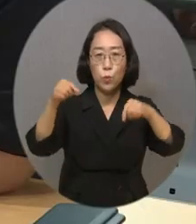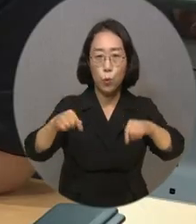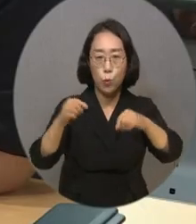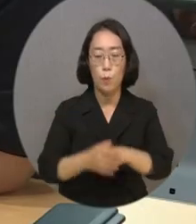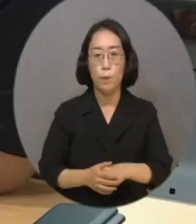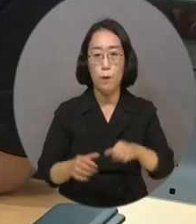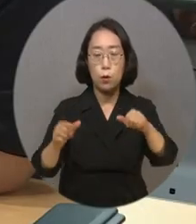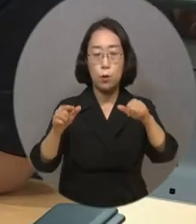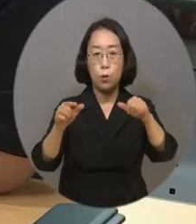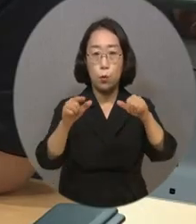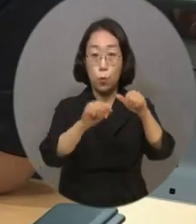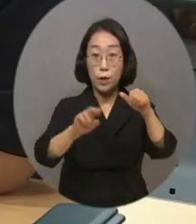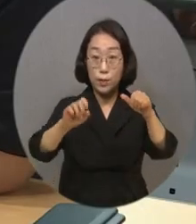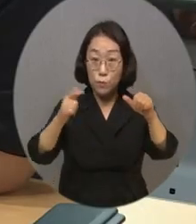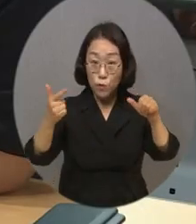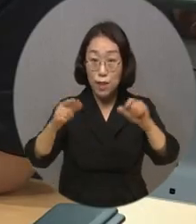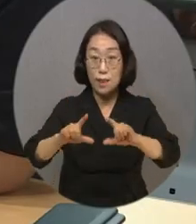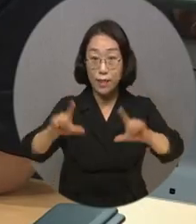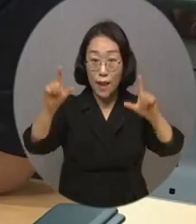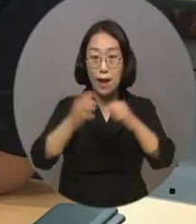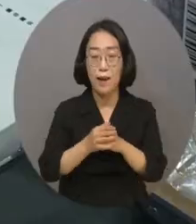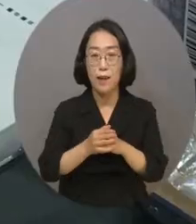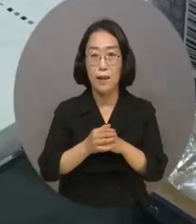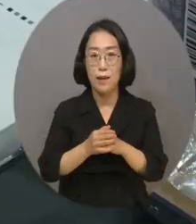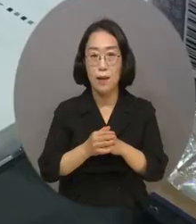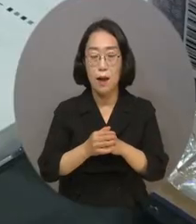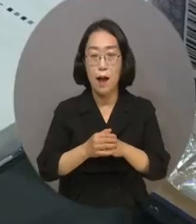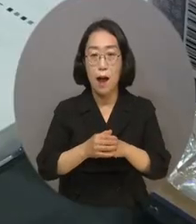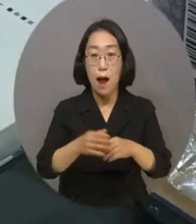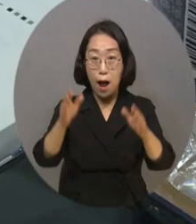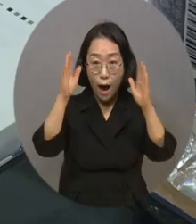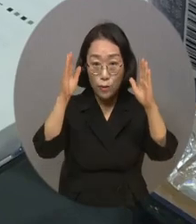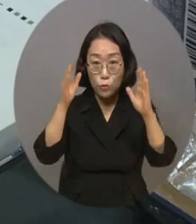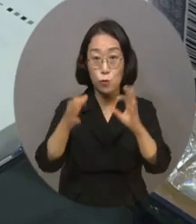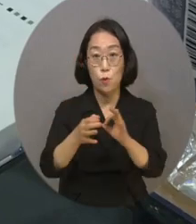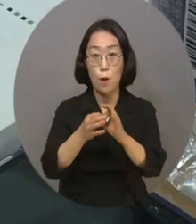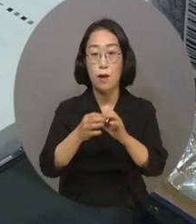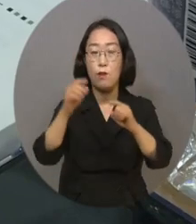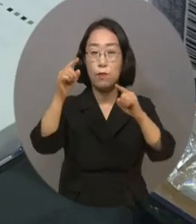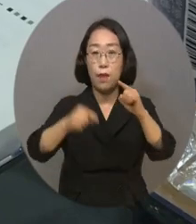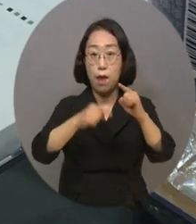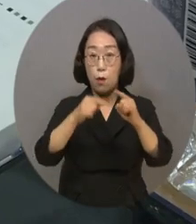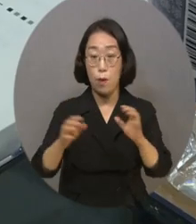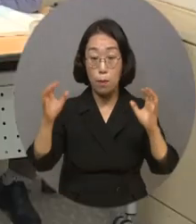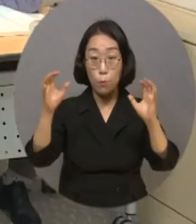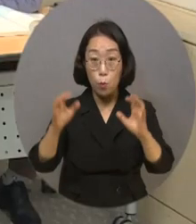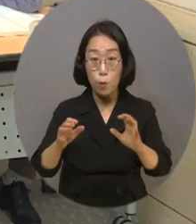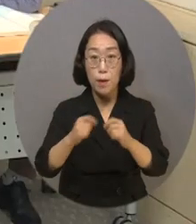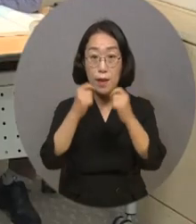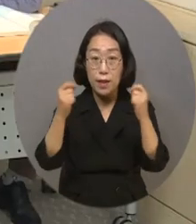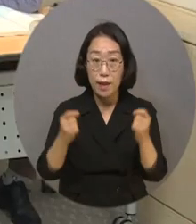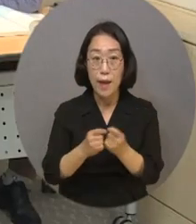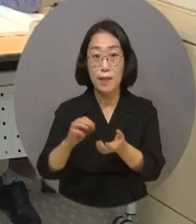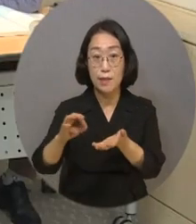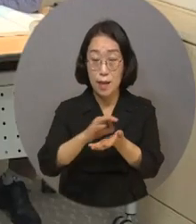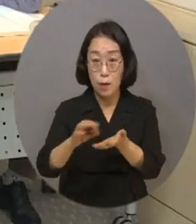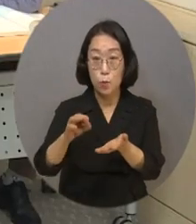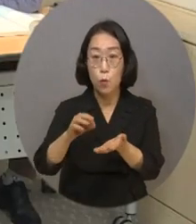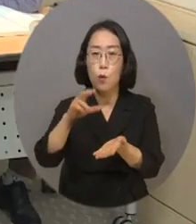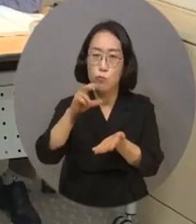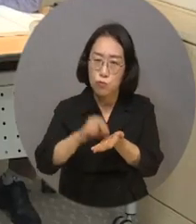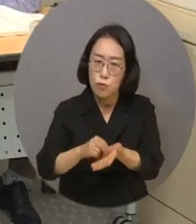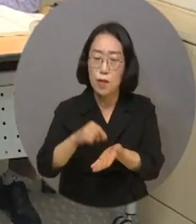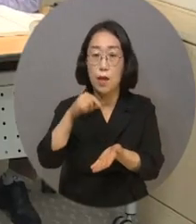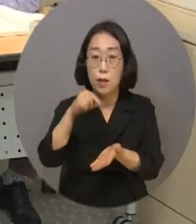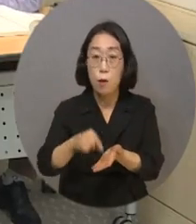지난 26일 한국장애인복지학회 춘계학술대회에서 개인 예산제를 둘러싼 문제점과 방향성에 대한